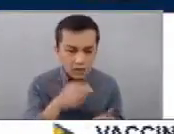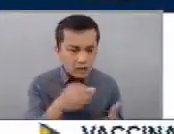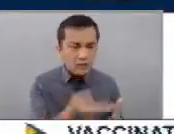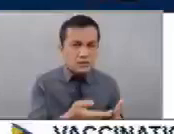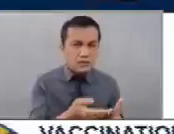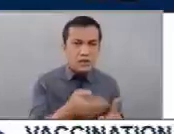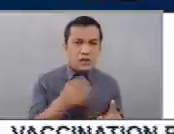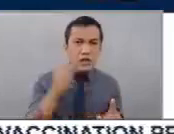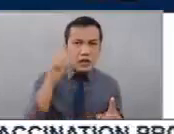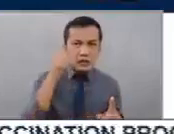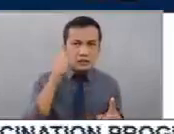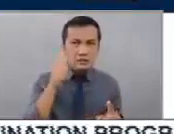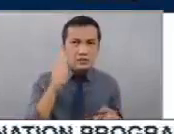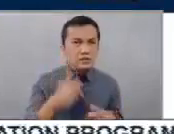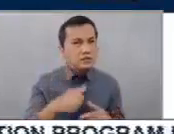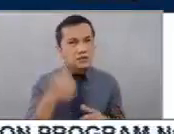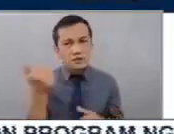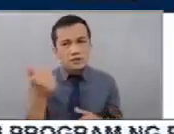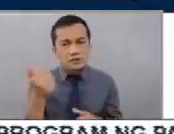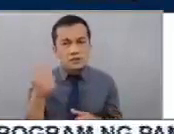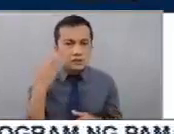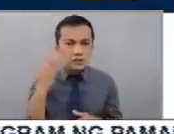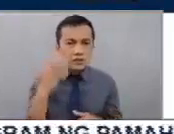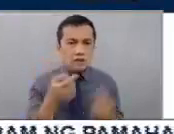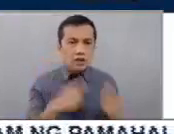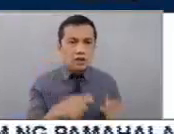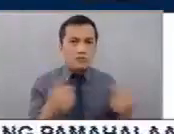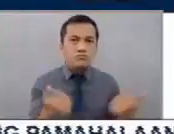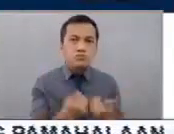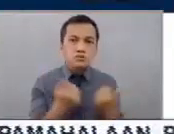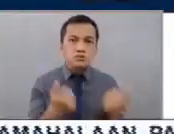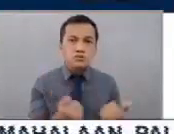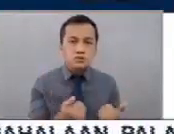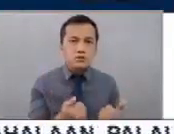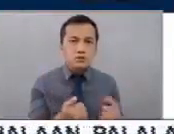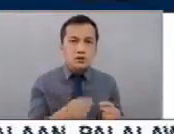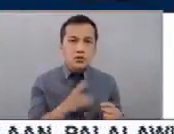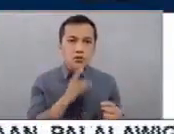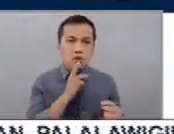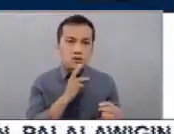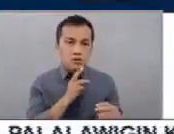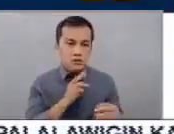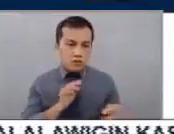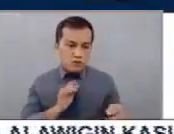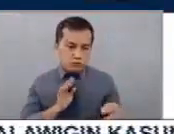Mutanaw sa sila, isobi sa nila ng lugar, maasa sila ka-escapo, asa ang safe area, managanan nila.